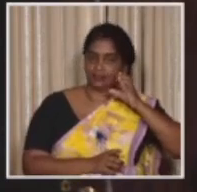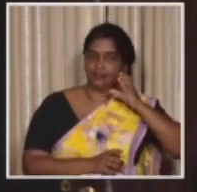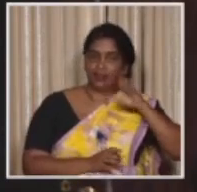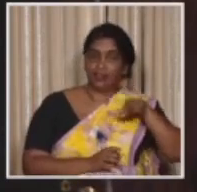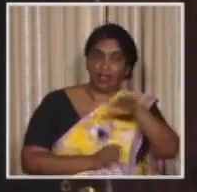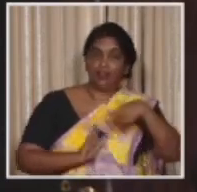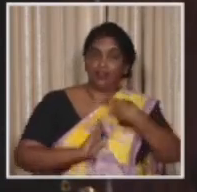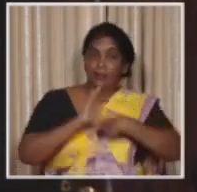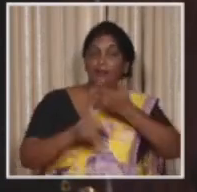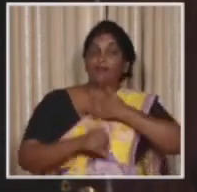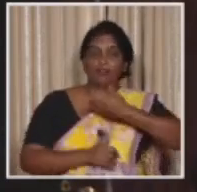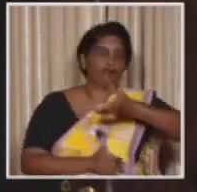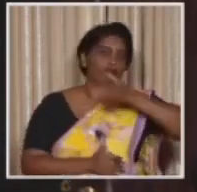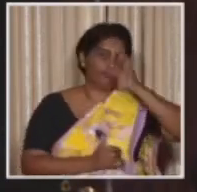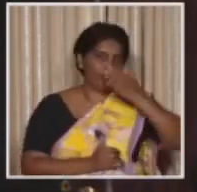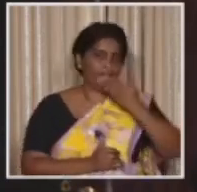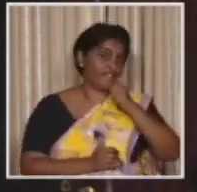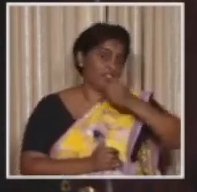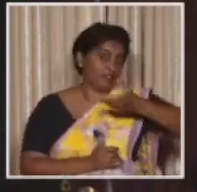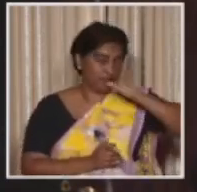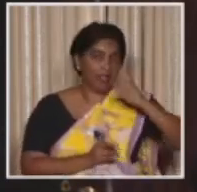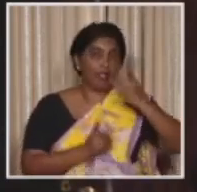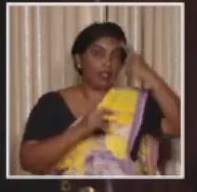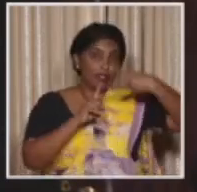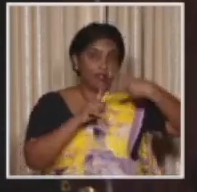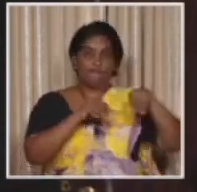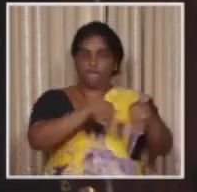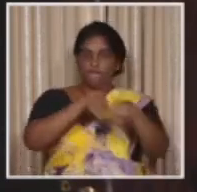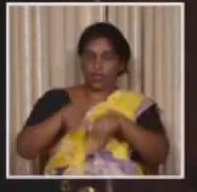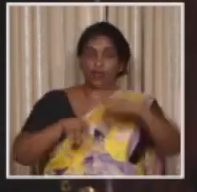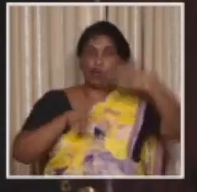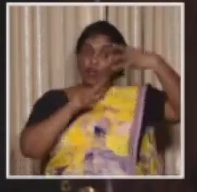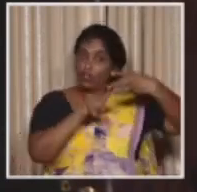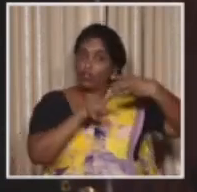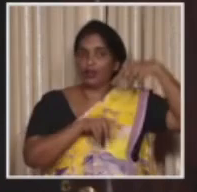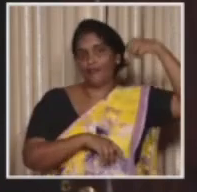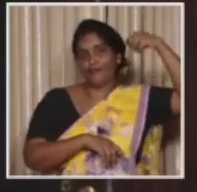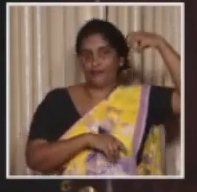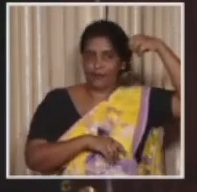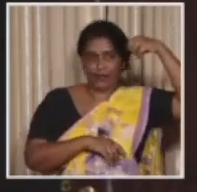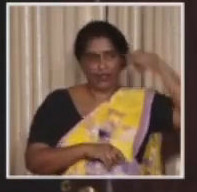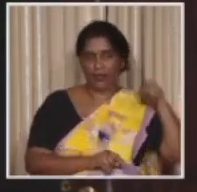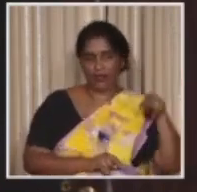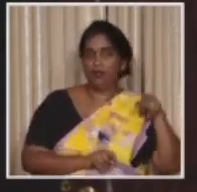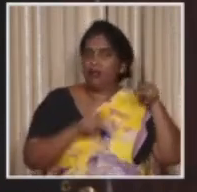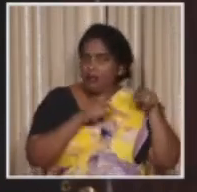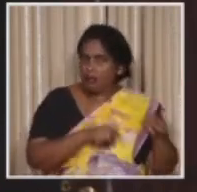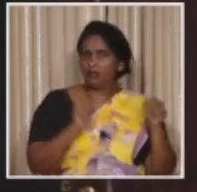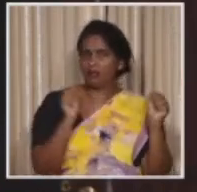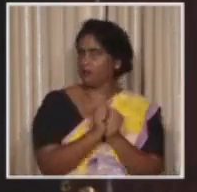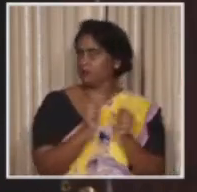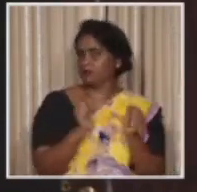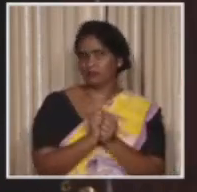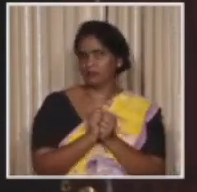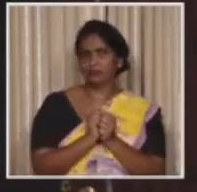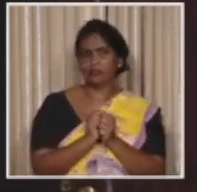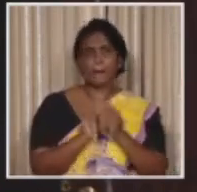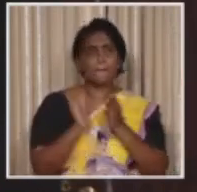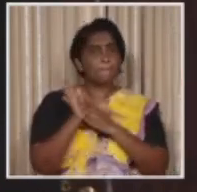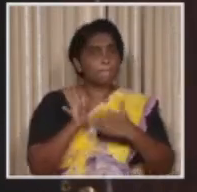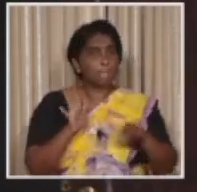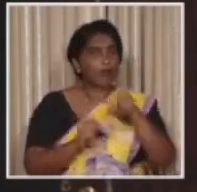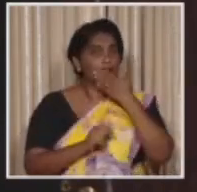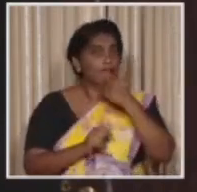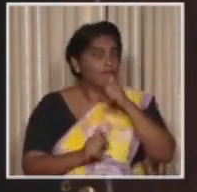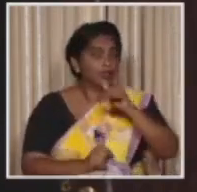රටේ මිනිසුන්ගේ බීමට දෙවෙනියට වගාවට තුන්වෙනියට තමයි විදුලියට මෙන්න මේ කියන කටයුත්තට අදාළව මහවැලි